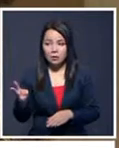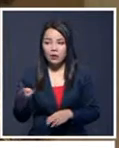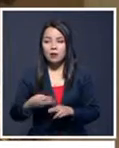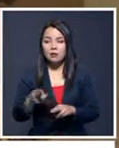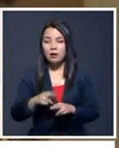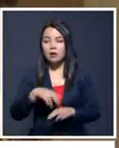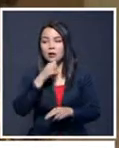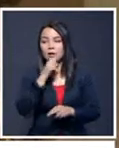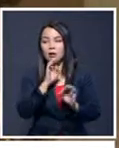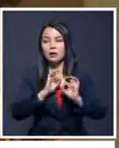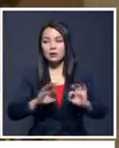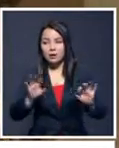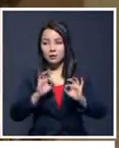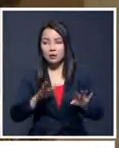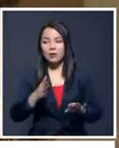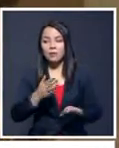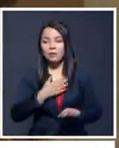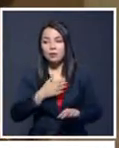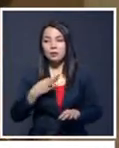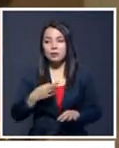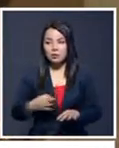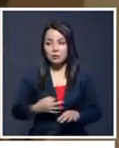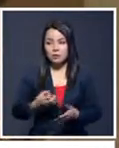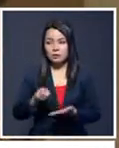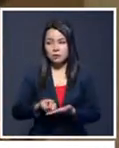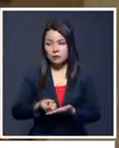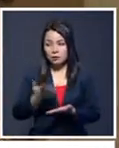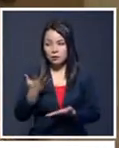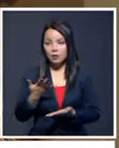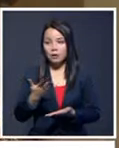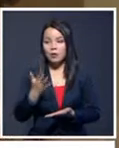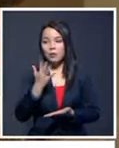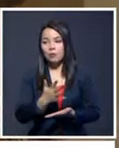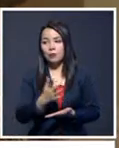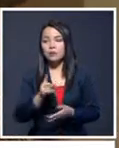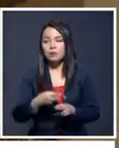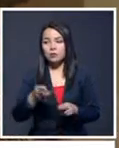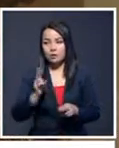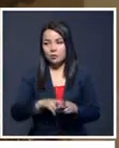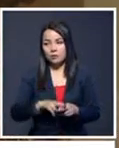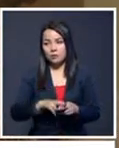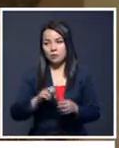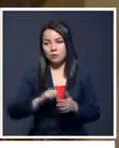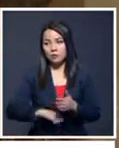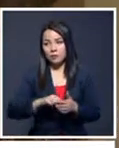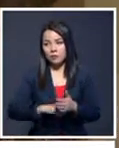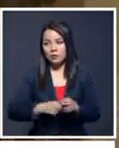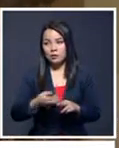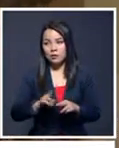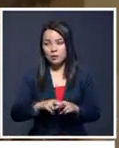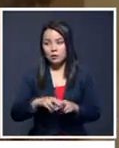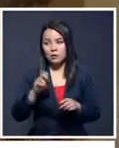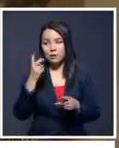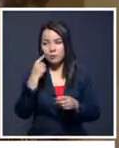Сосын атам айтты, қарағым балам деді, ол 5-те тұрған не бар? Ана,